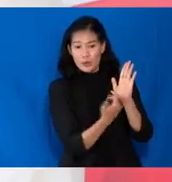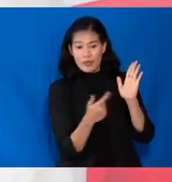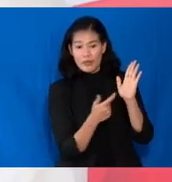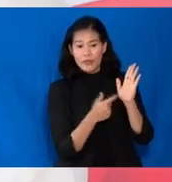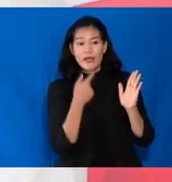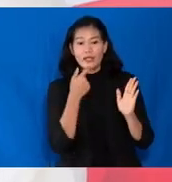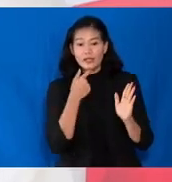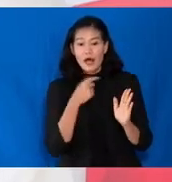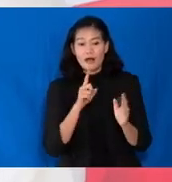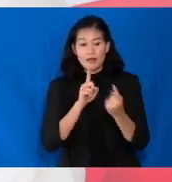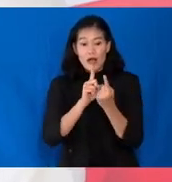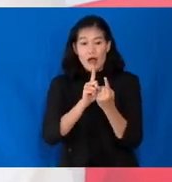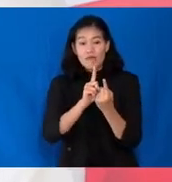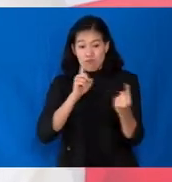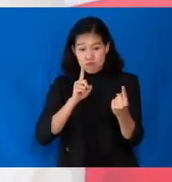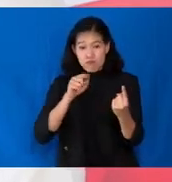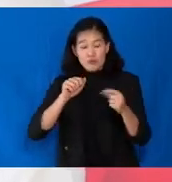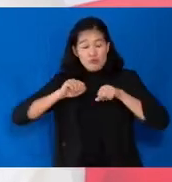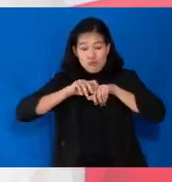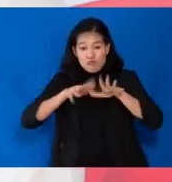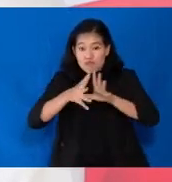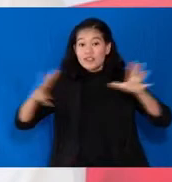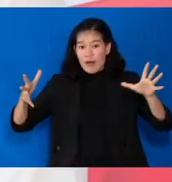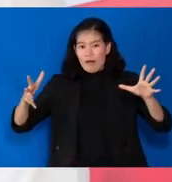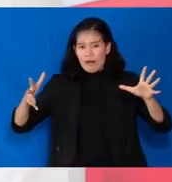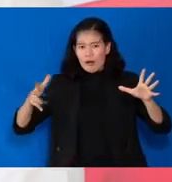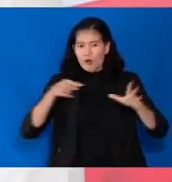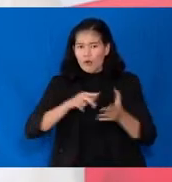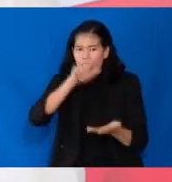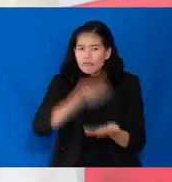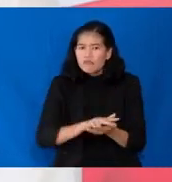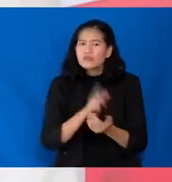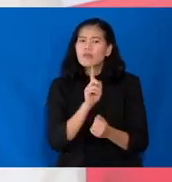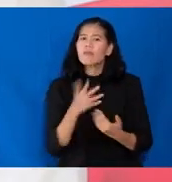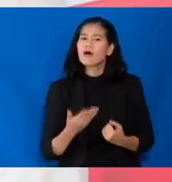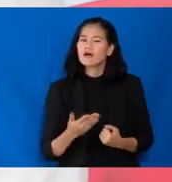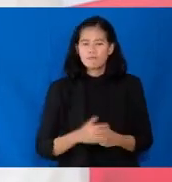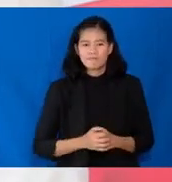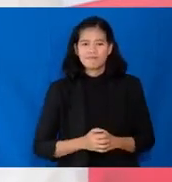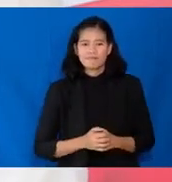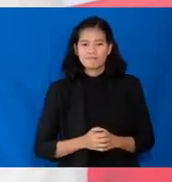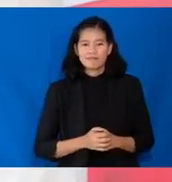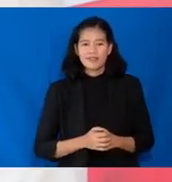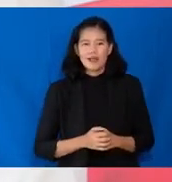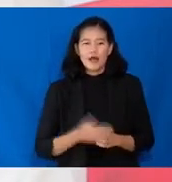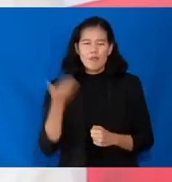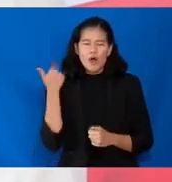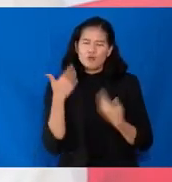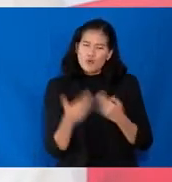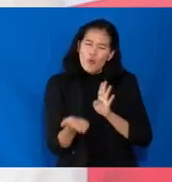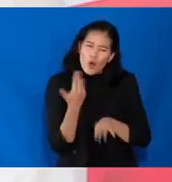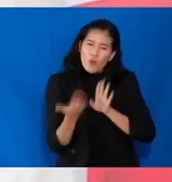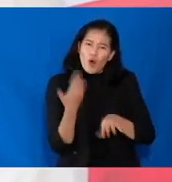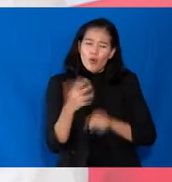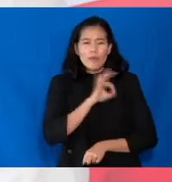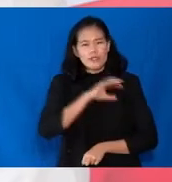sosial berskala besar ini diberlakukan atau diterbitkan seperti berkali-kali disampaikan oleh Bapak